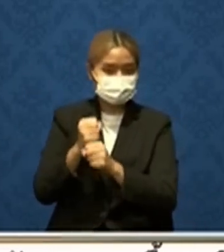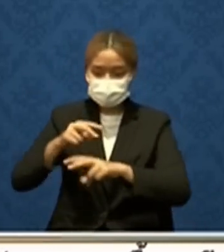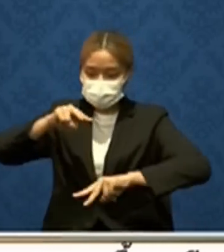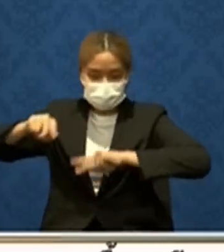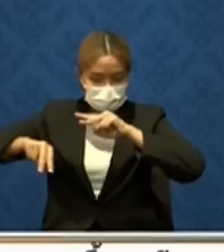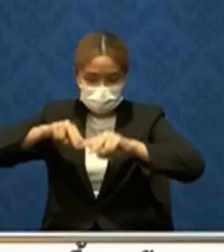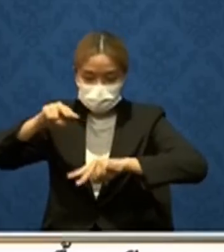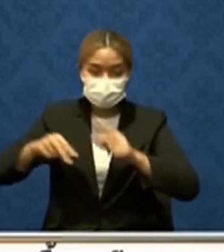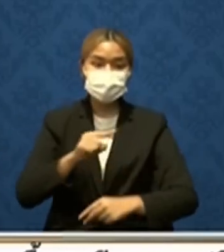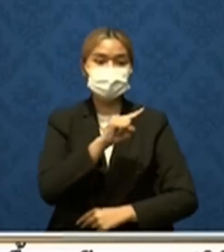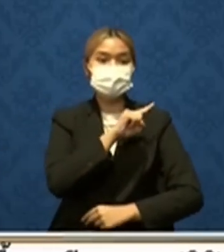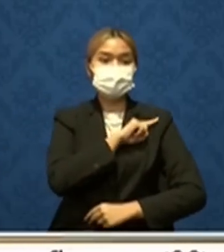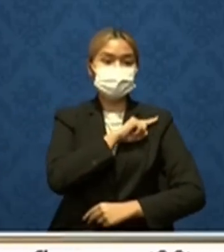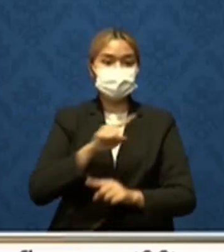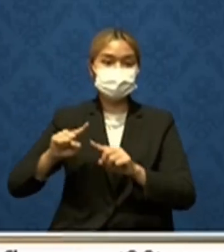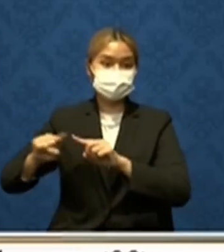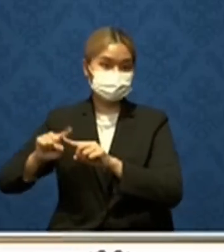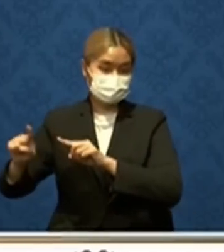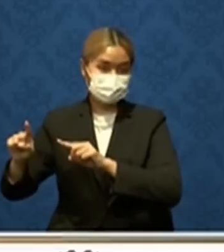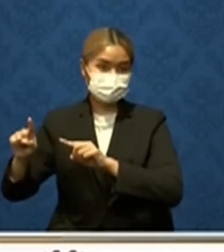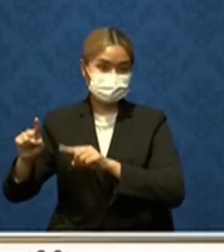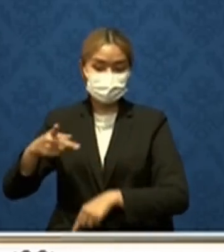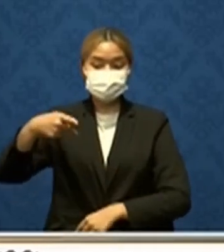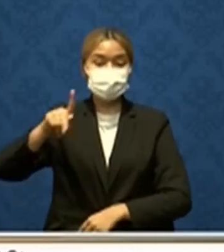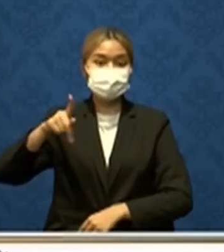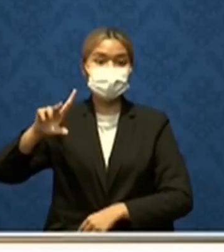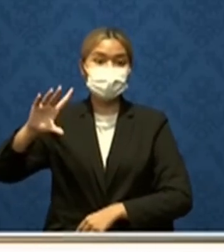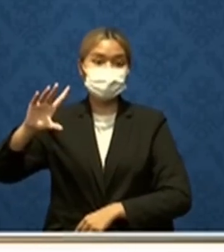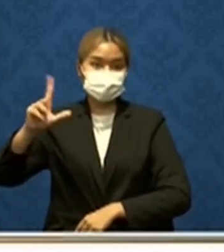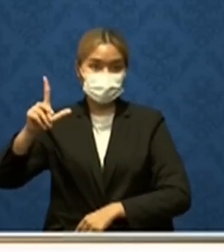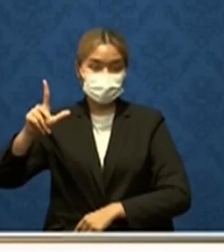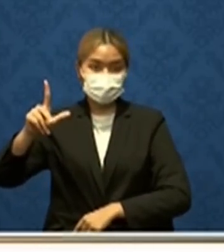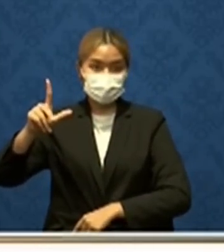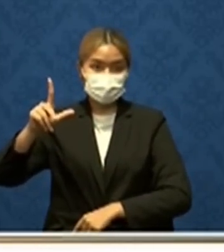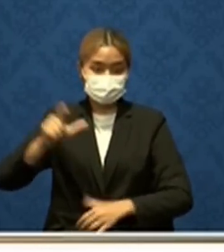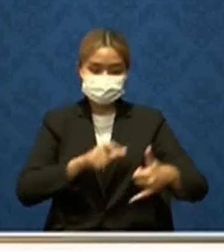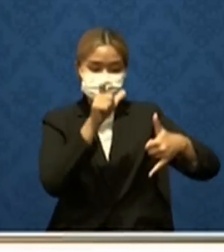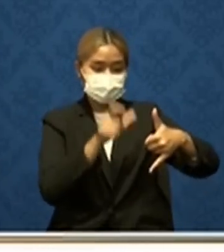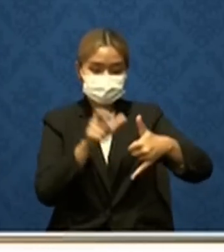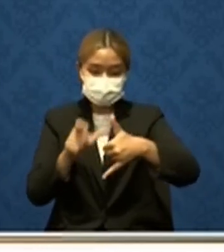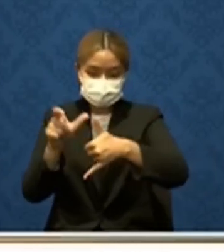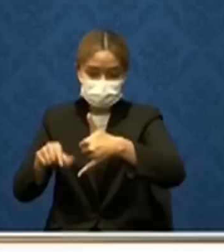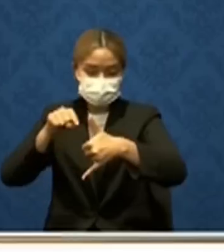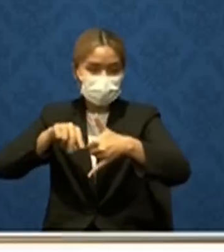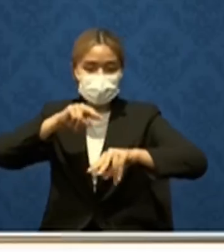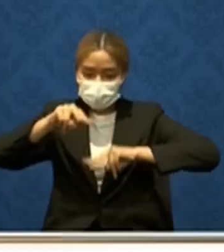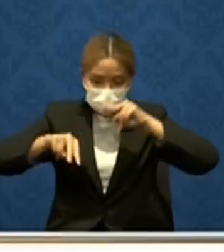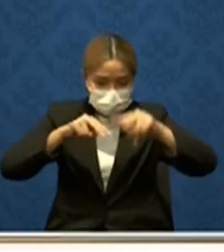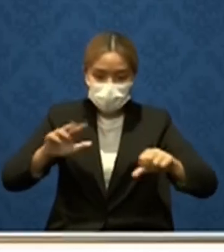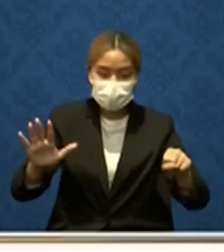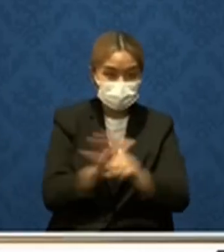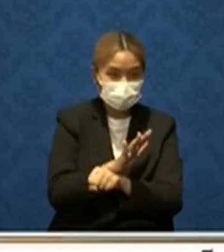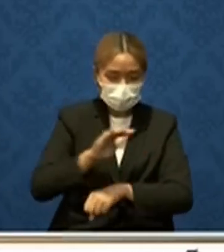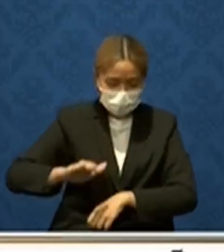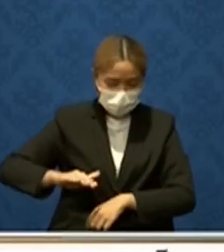แล้วดีและปปช.สอบใครก็ได้หมดแล้วตั้งแต่เจ้าหน้าที่ตัวเล็กจนตัวใหญ่จนถึง